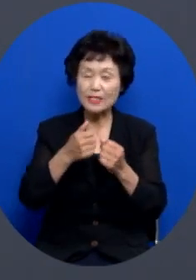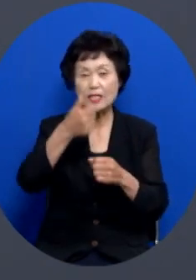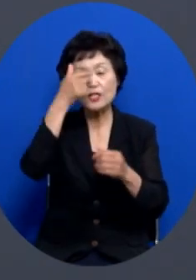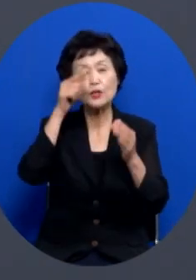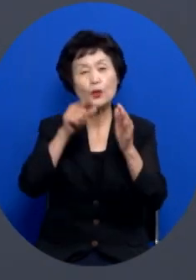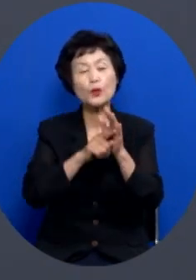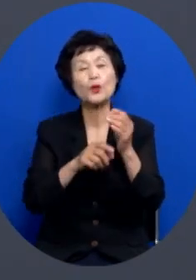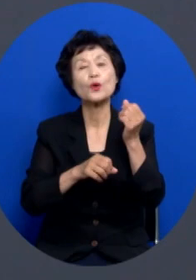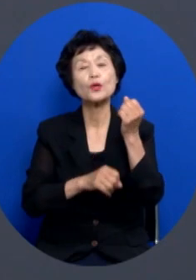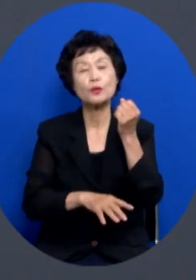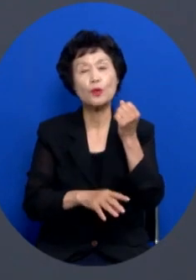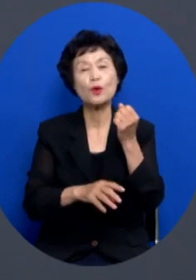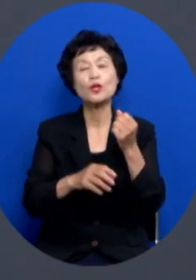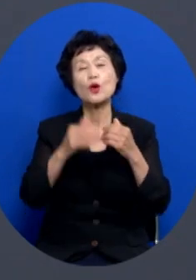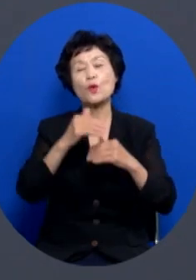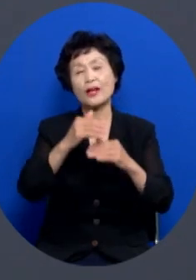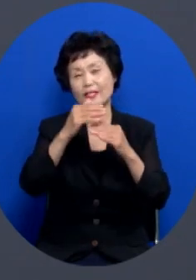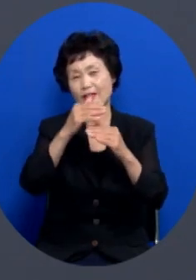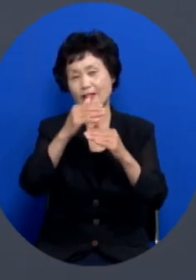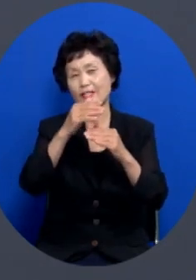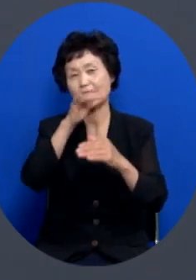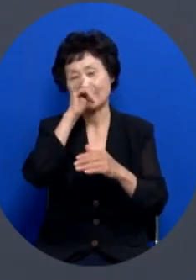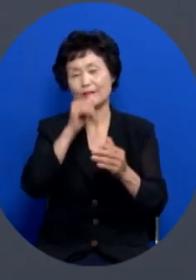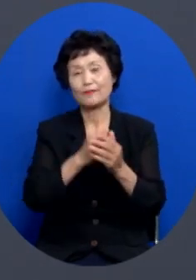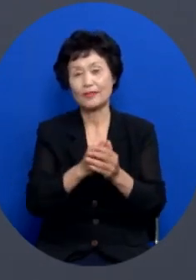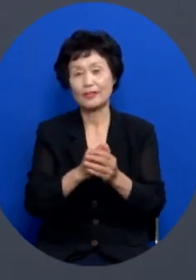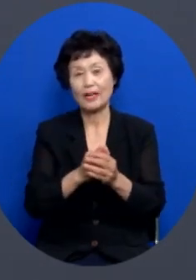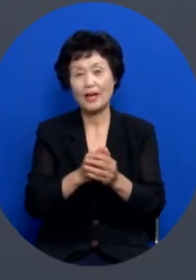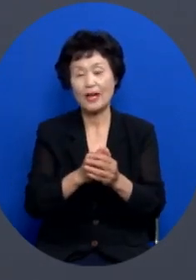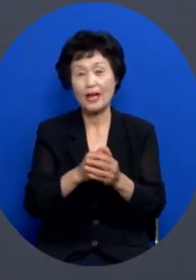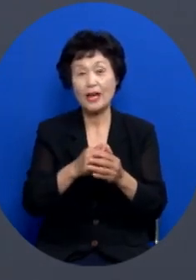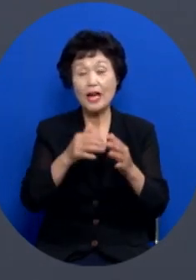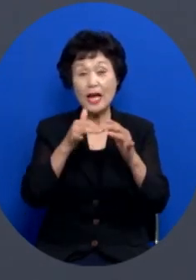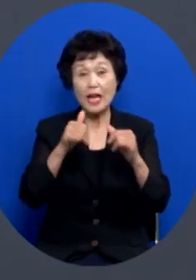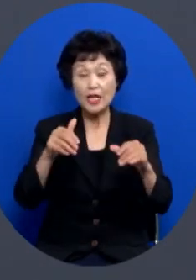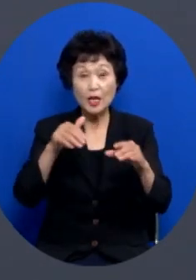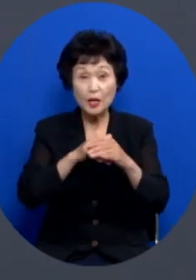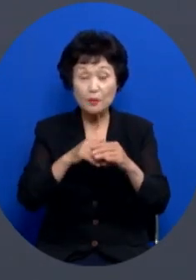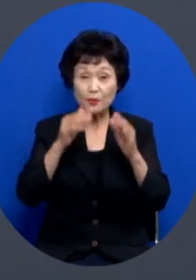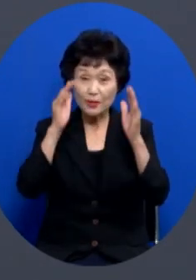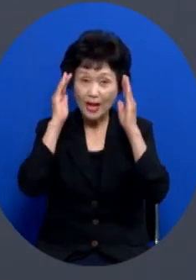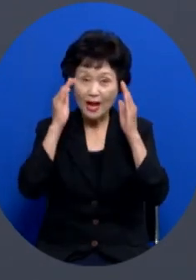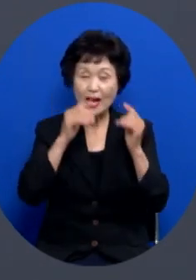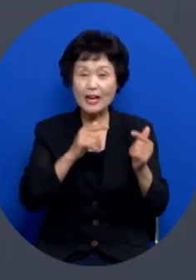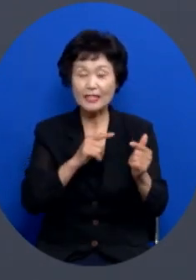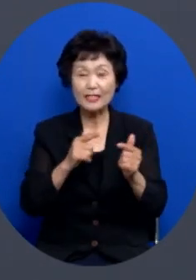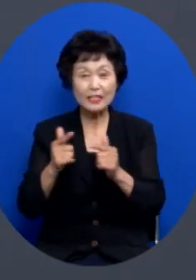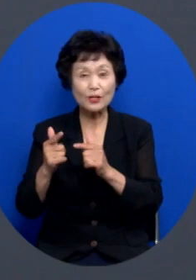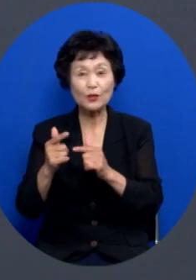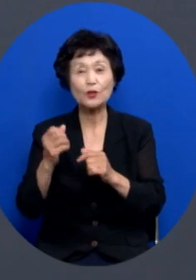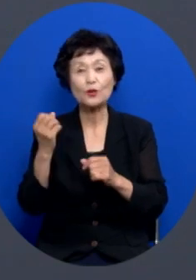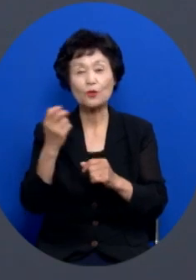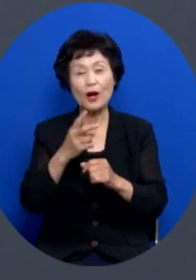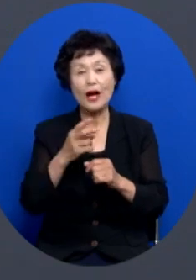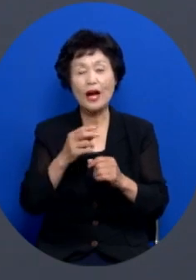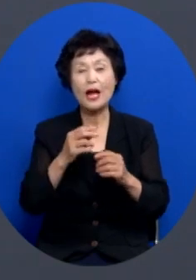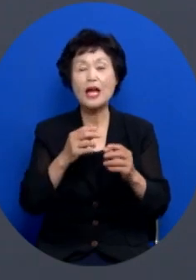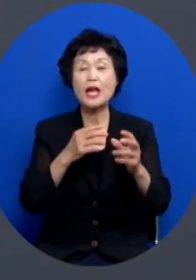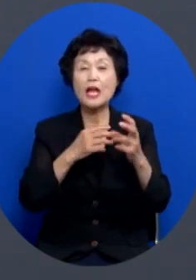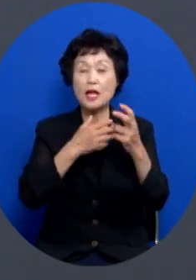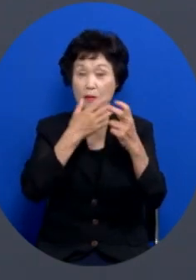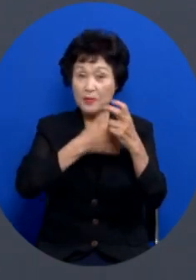우선되는 교육 과정입니다. 그런데 그 과정 안에서 인문학 산책이라든가 Y라든가 성품 시간 또 미디어로 세상